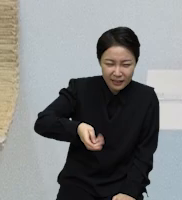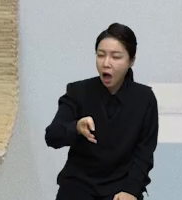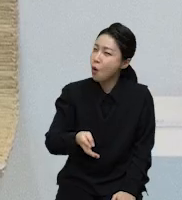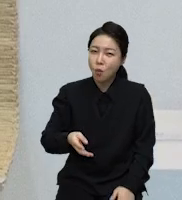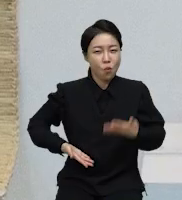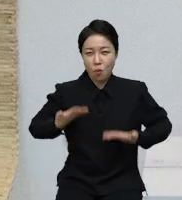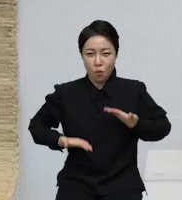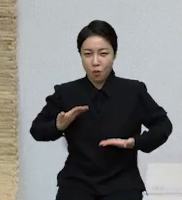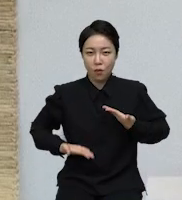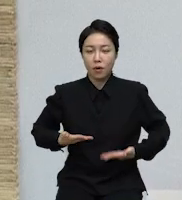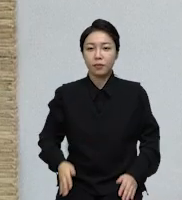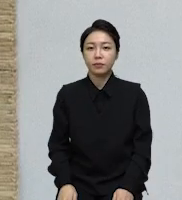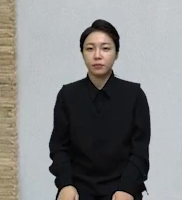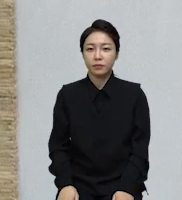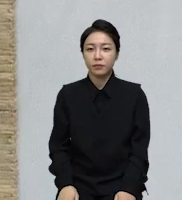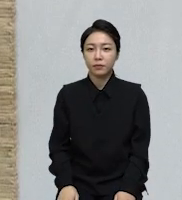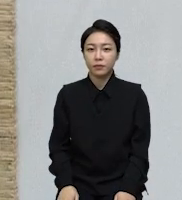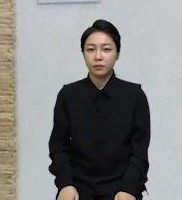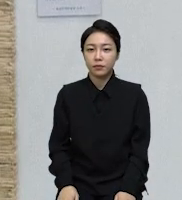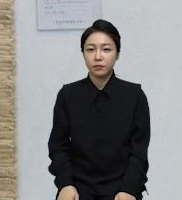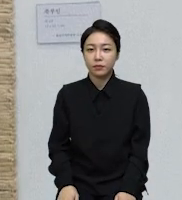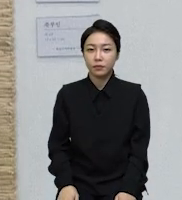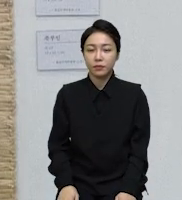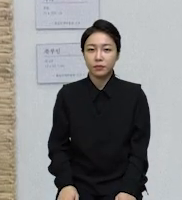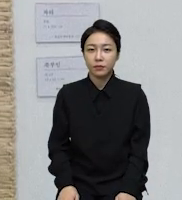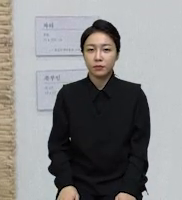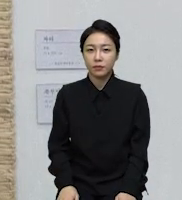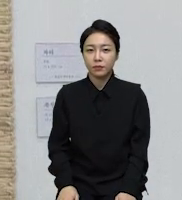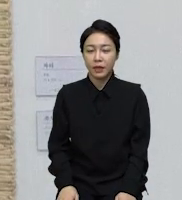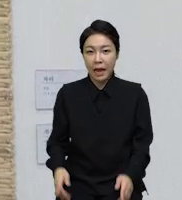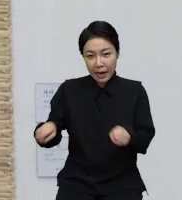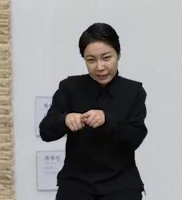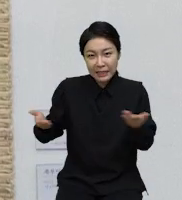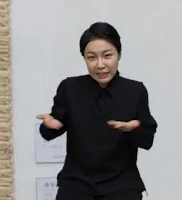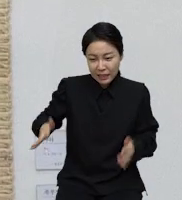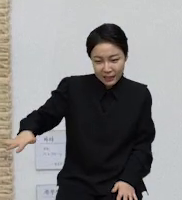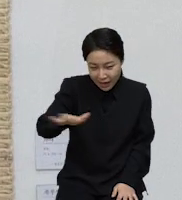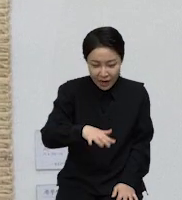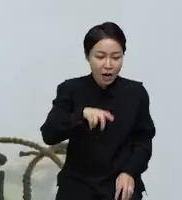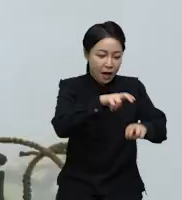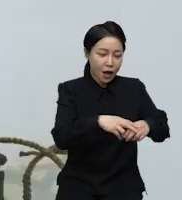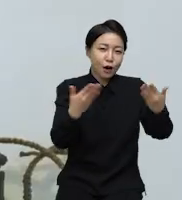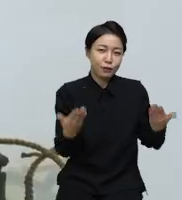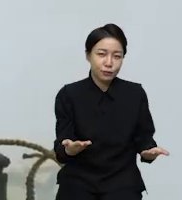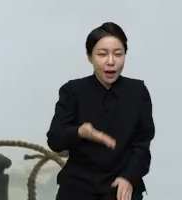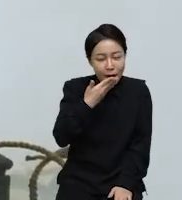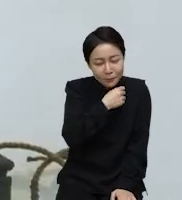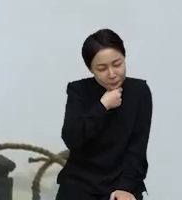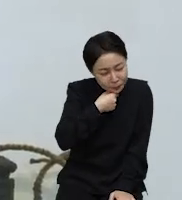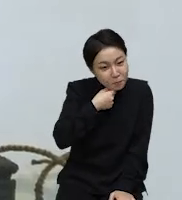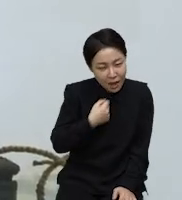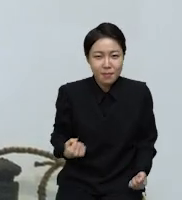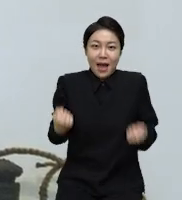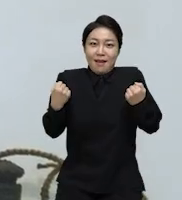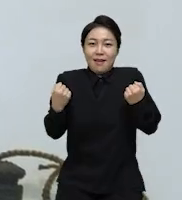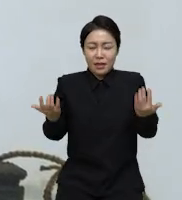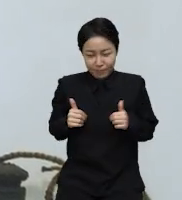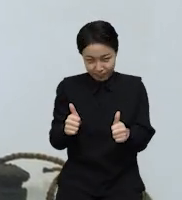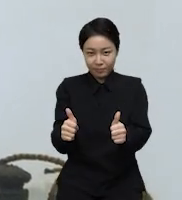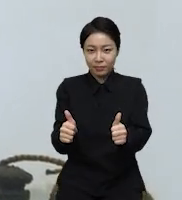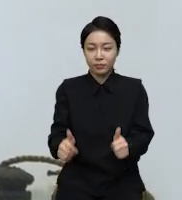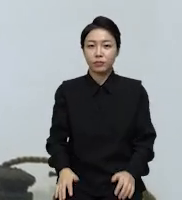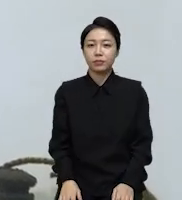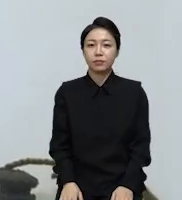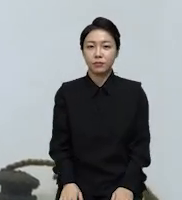가을 작물을 파종하는 데에 바쁜 시간을 보냅니다. 이와 함께 일꾼들의 세찬 나르는 일손도 부지런해져